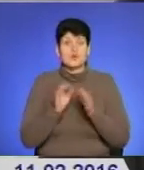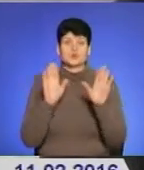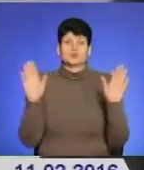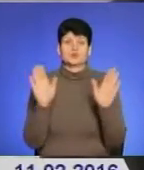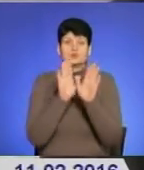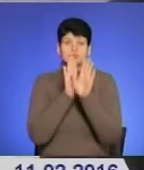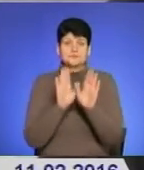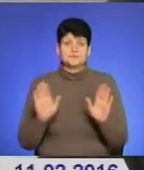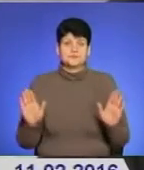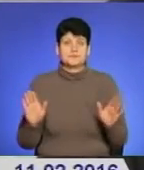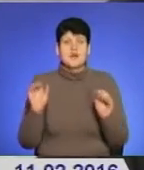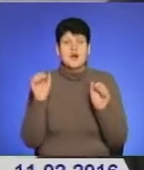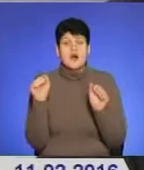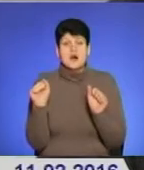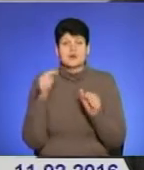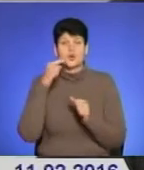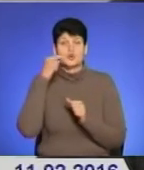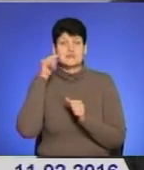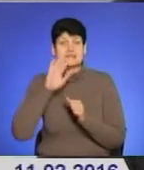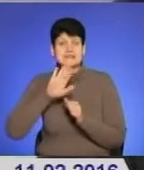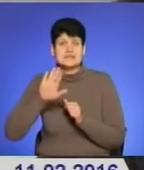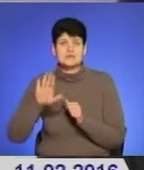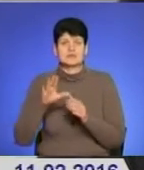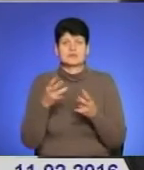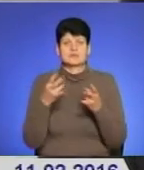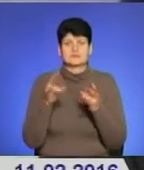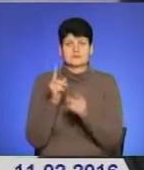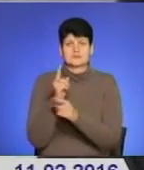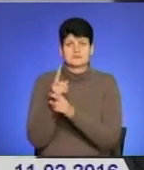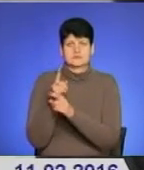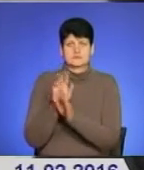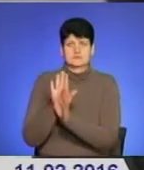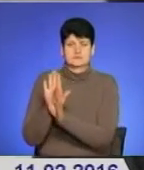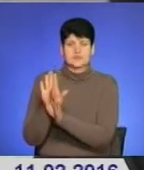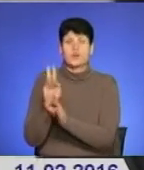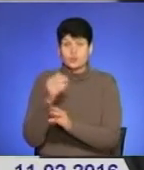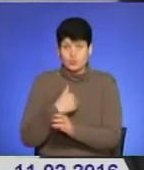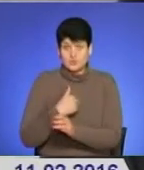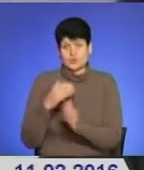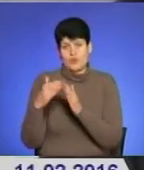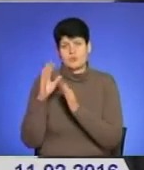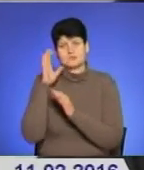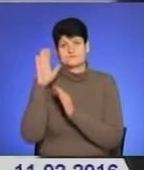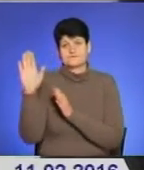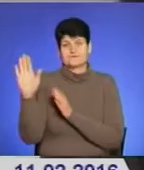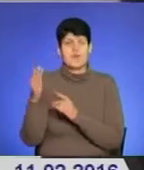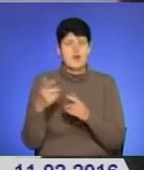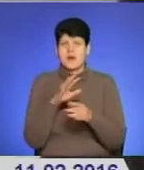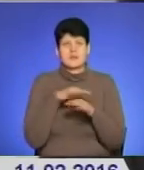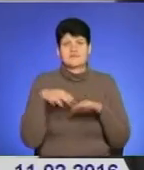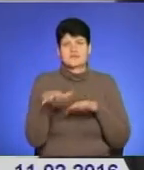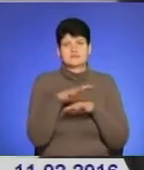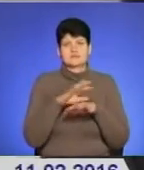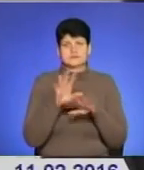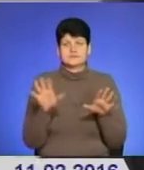музику. А російську взагалі варто би заборонити. Хто хоче, будь ласка, вдома слухайте, але не в місцях